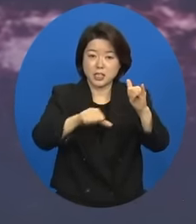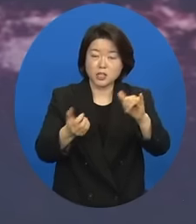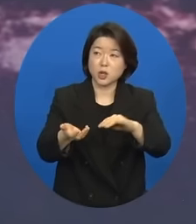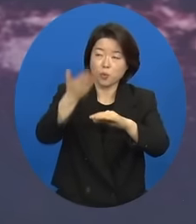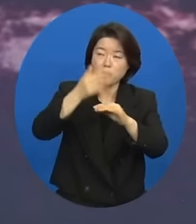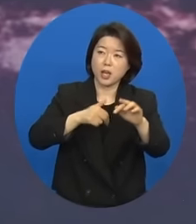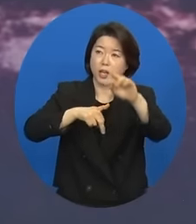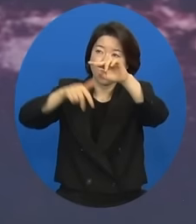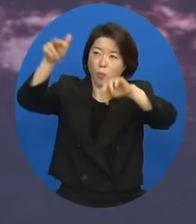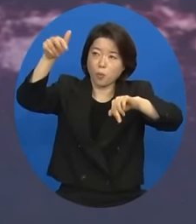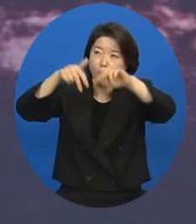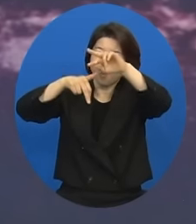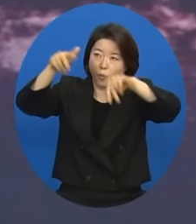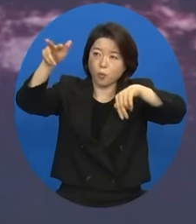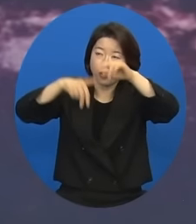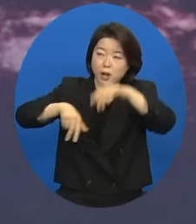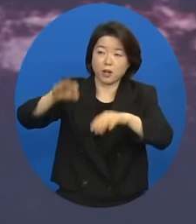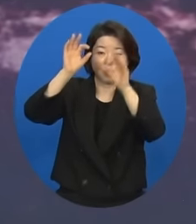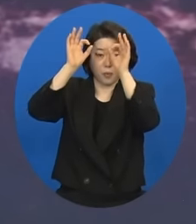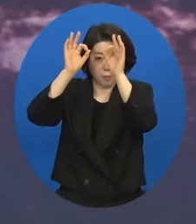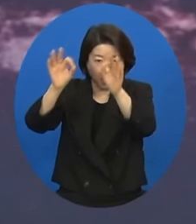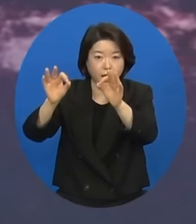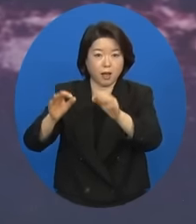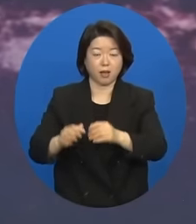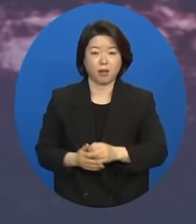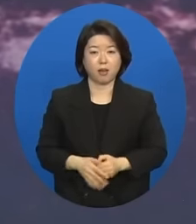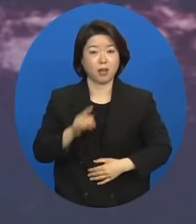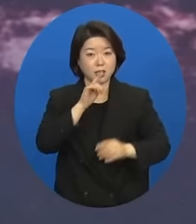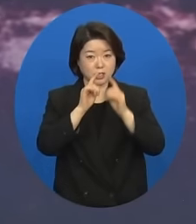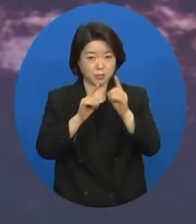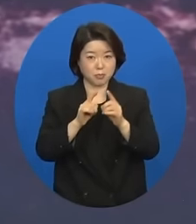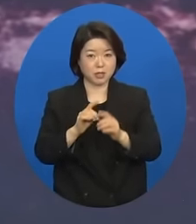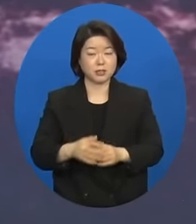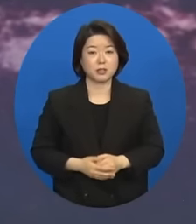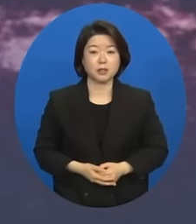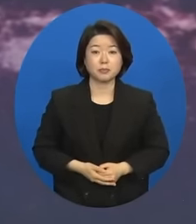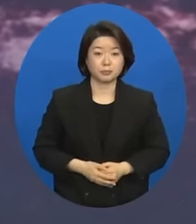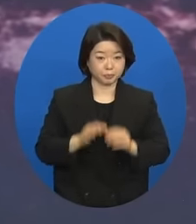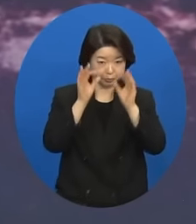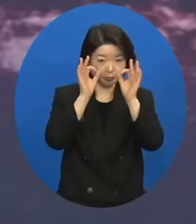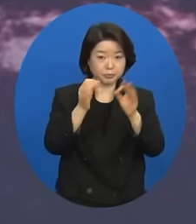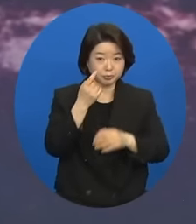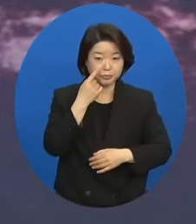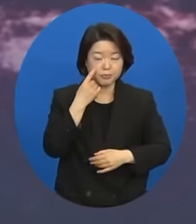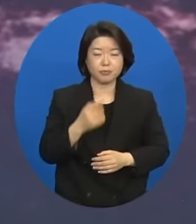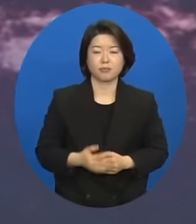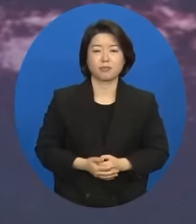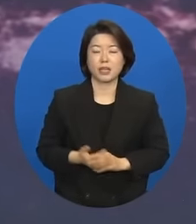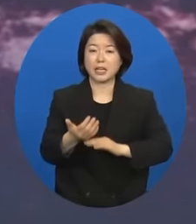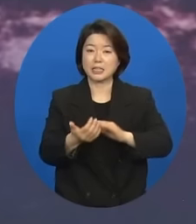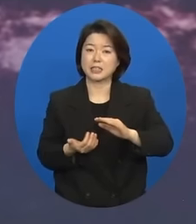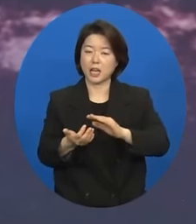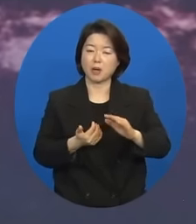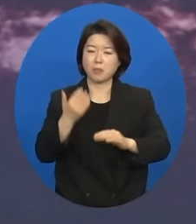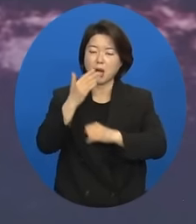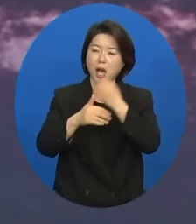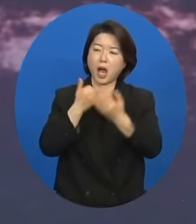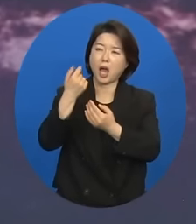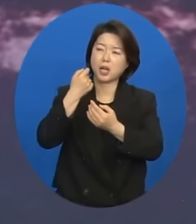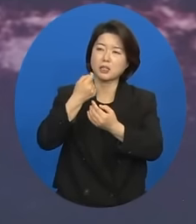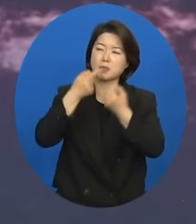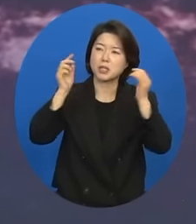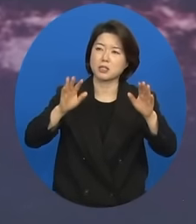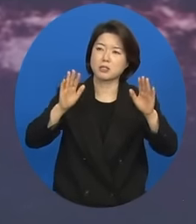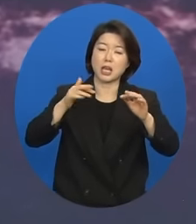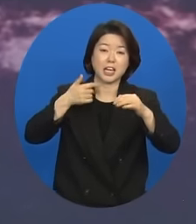내리락 하는 것을 보리라 하시니라 자이 말씀 잘 잠깐 구절 띄어 주시기 바랍니다 아까 하나님의 사자들이 어디에 오르락